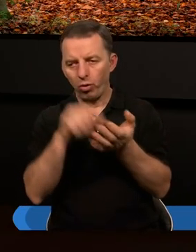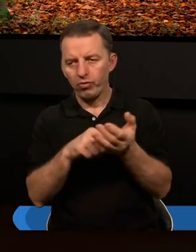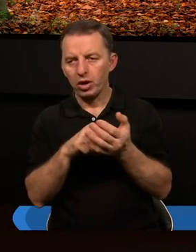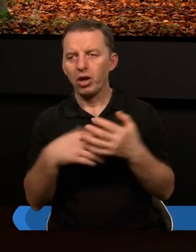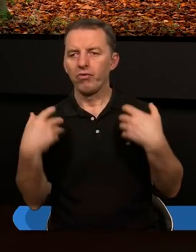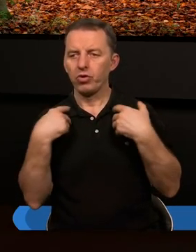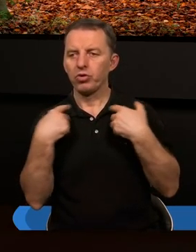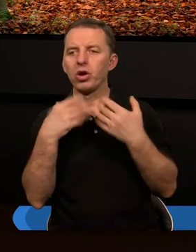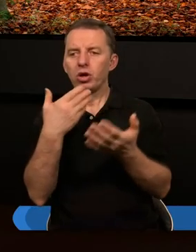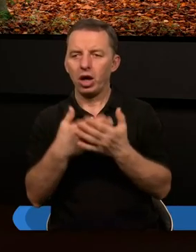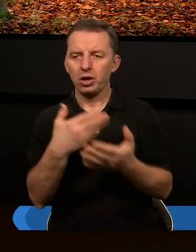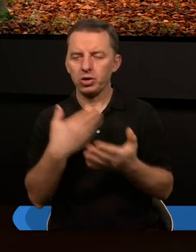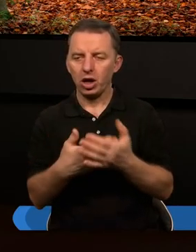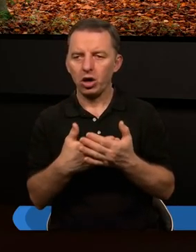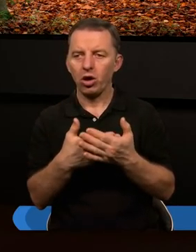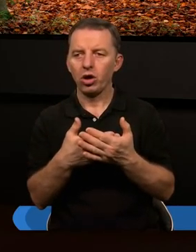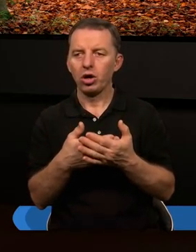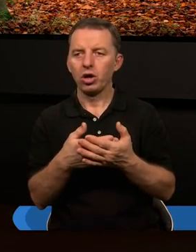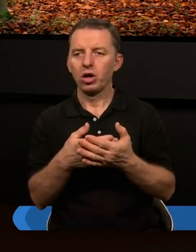wyżywać dlaczego,